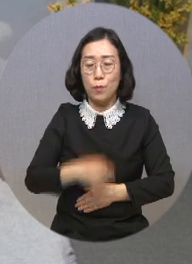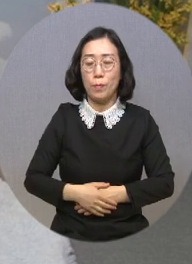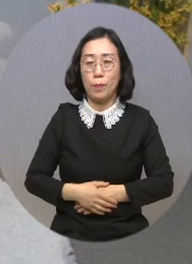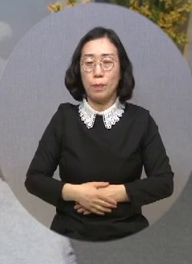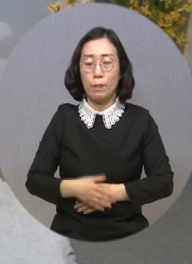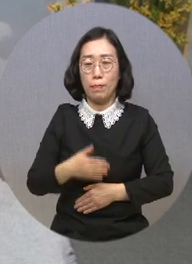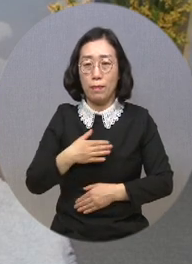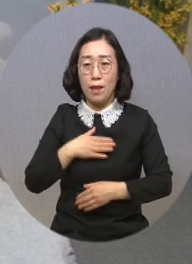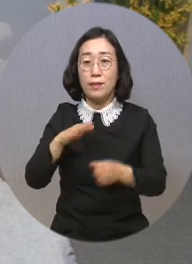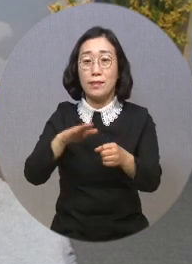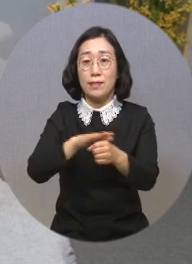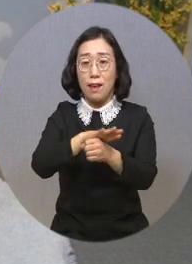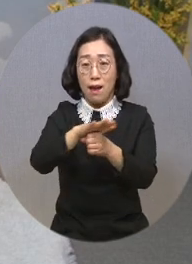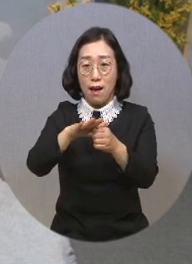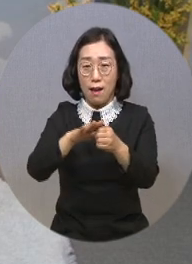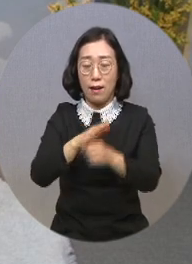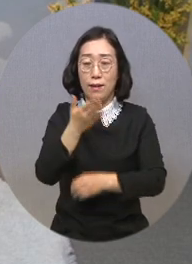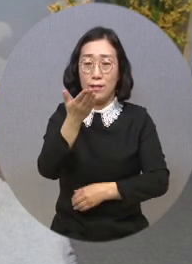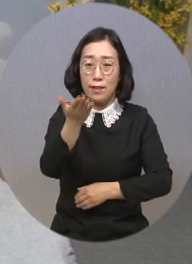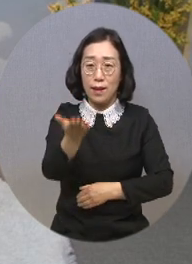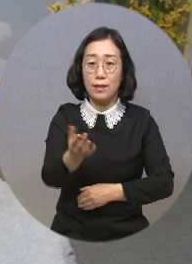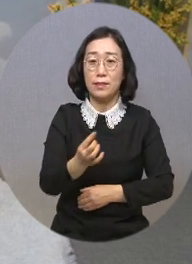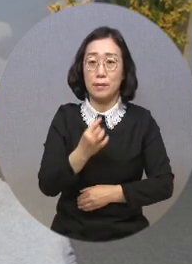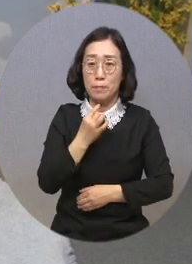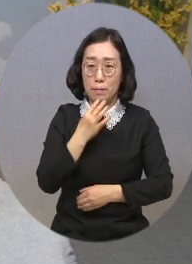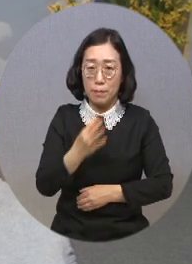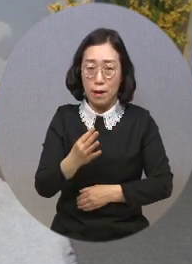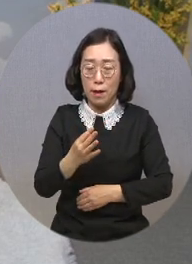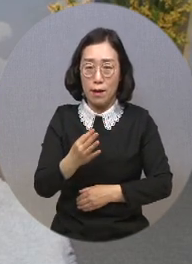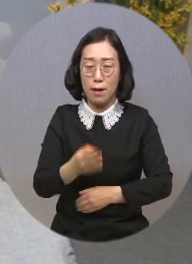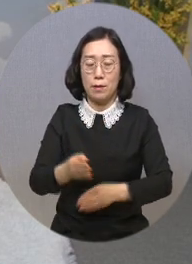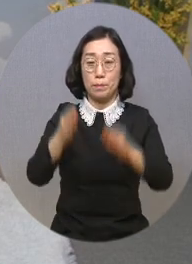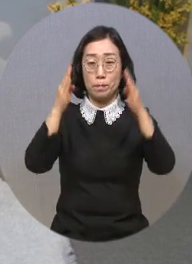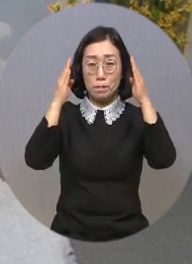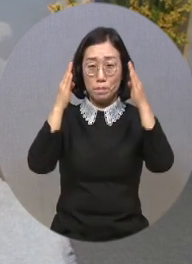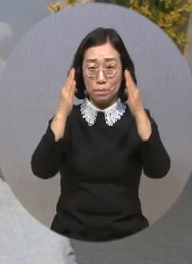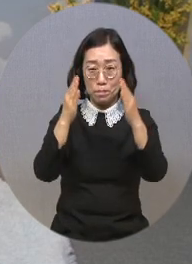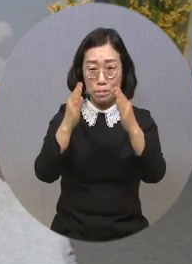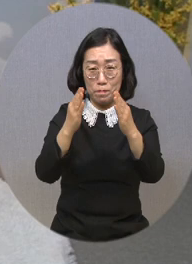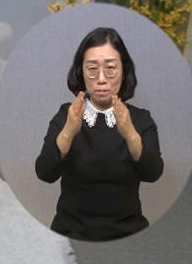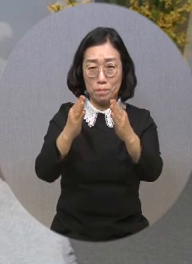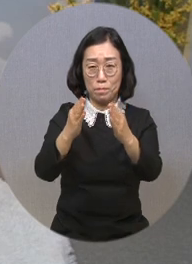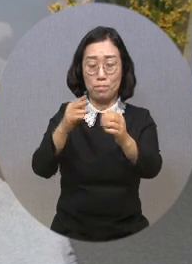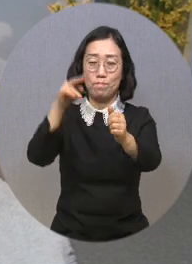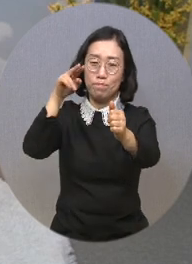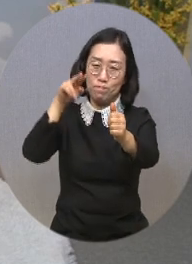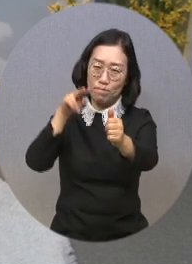내 사랑 당신만 바라볼 테니